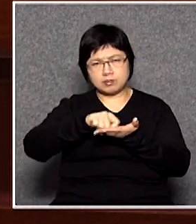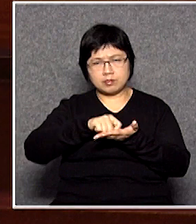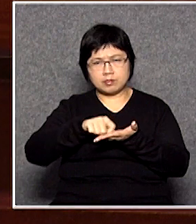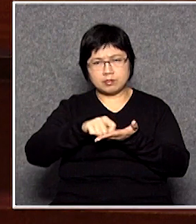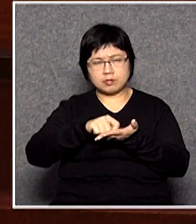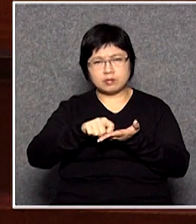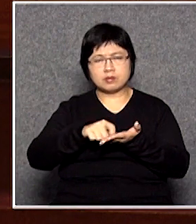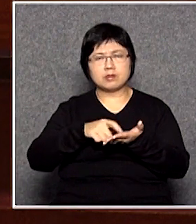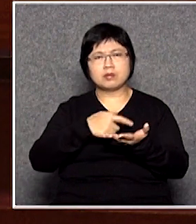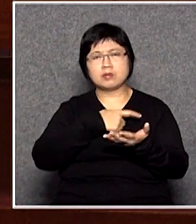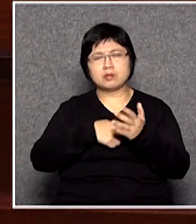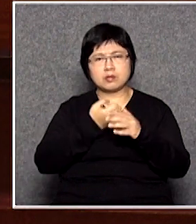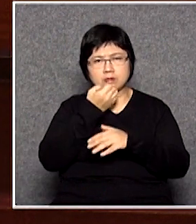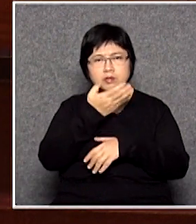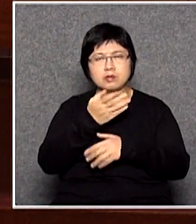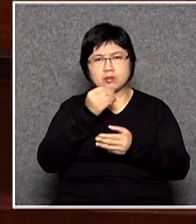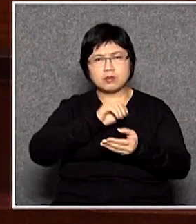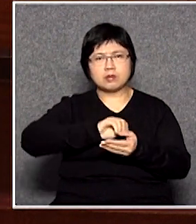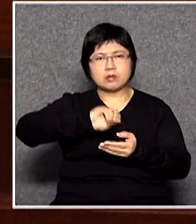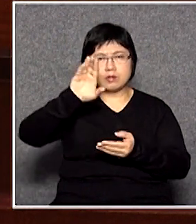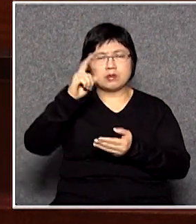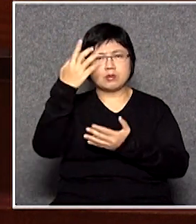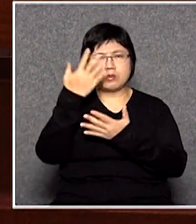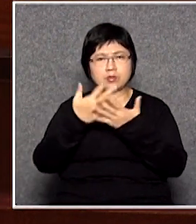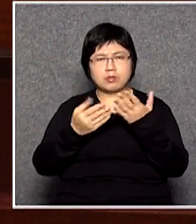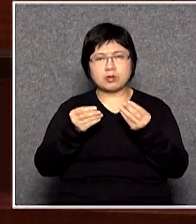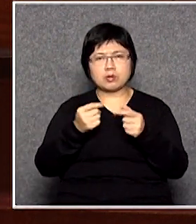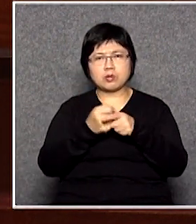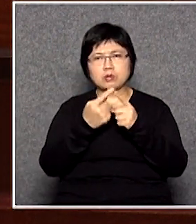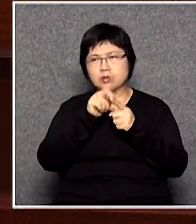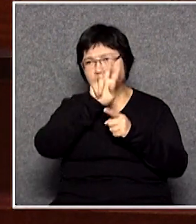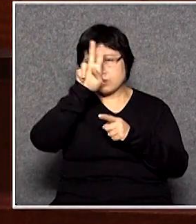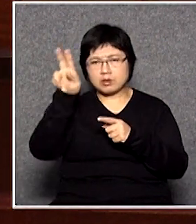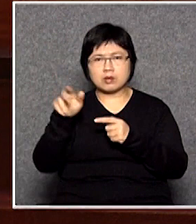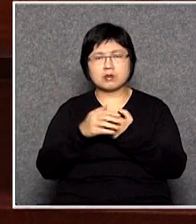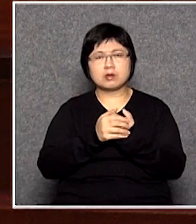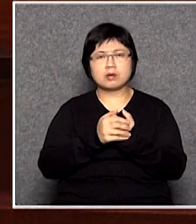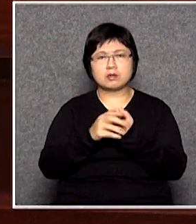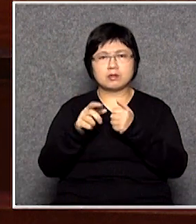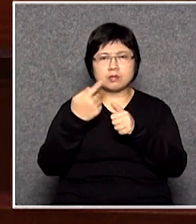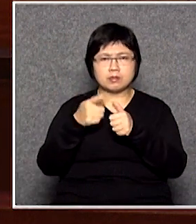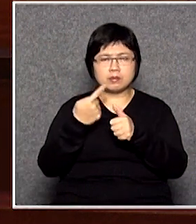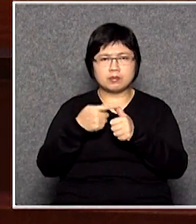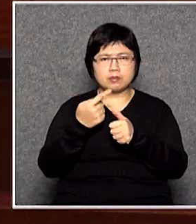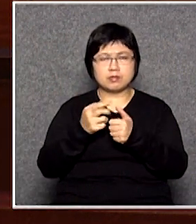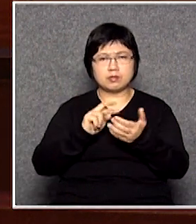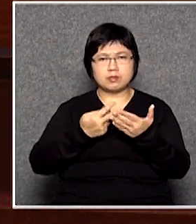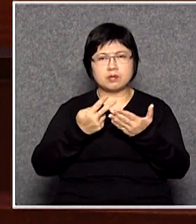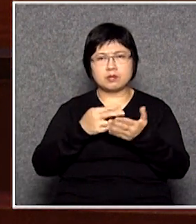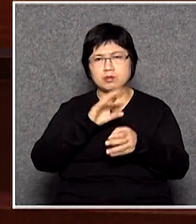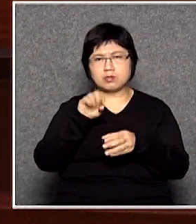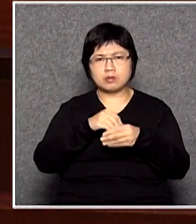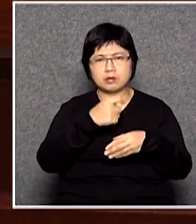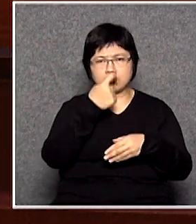申報之外，並且上載下議院的網站給公眾查閱。首先，擬議修訂就沒有納入英國